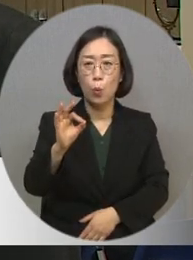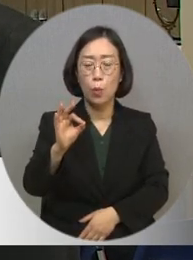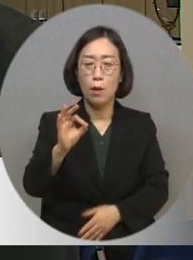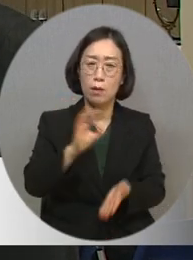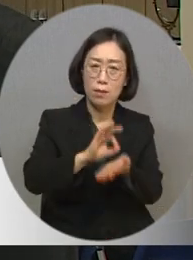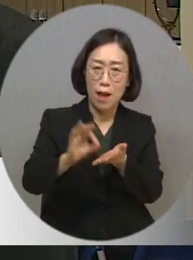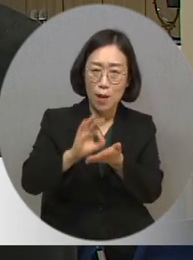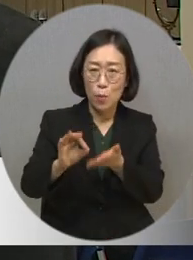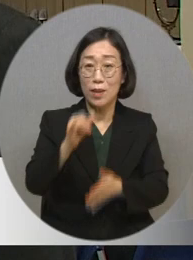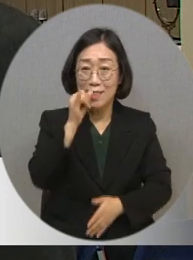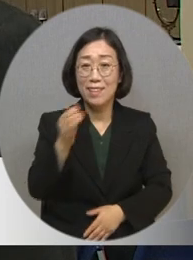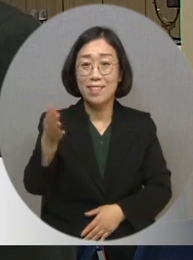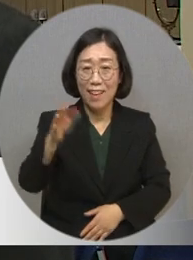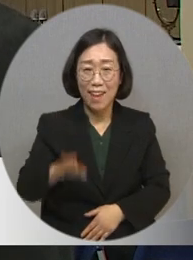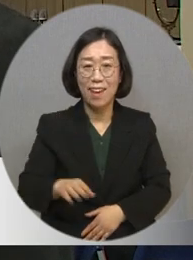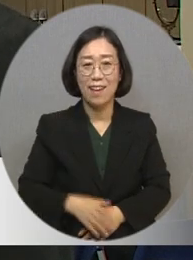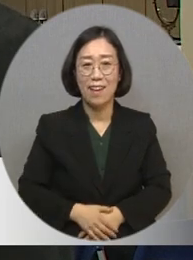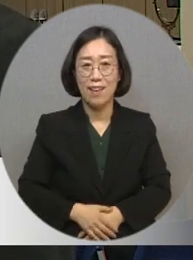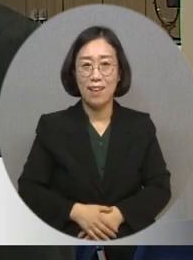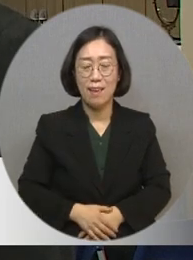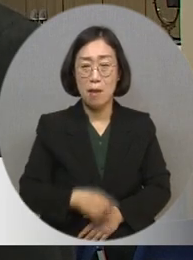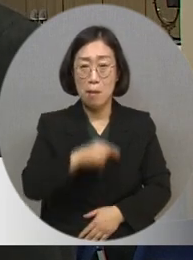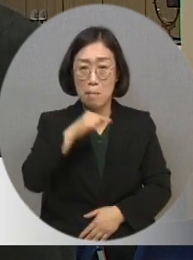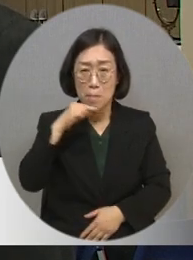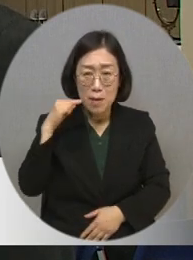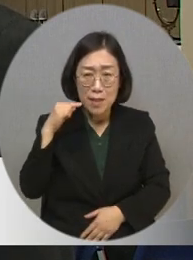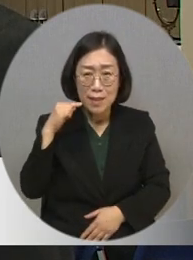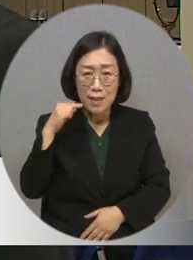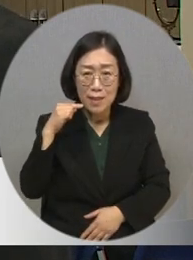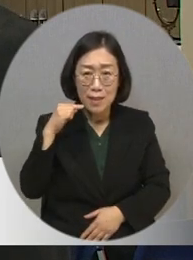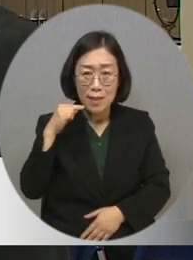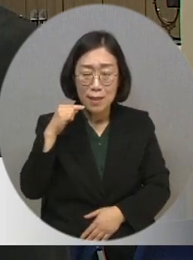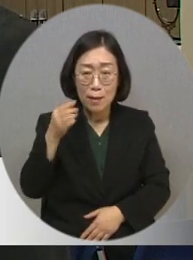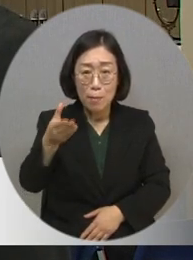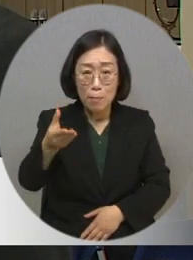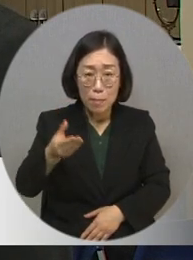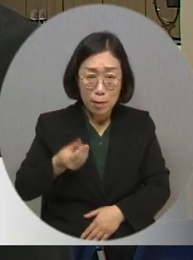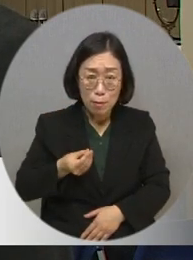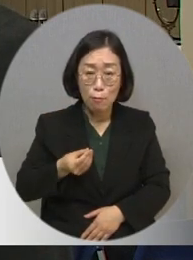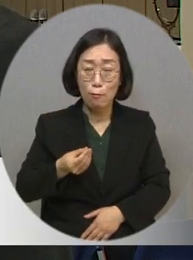비용들이 있는데 그런 것들을 잘